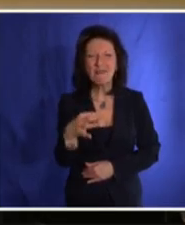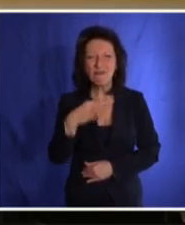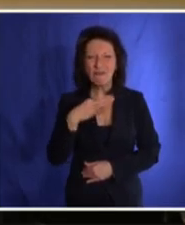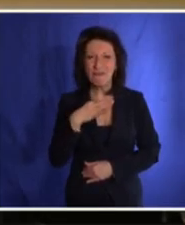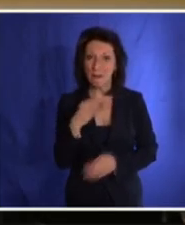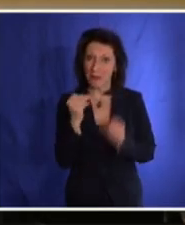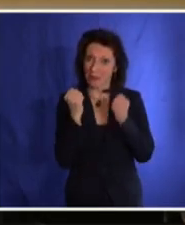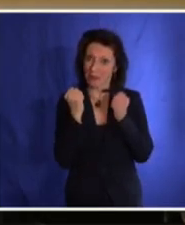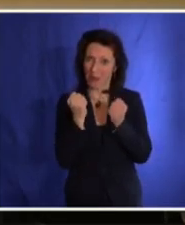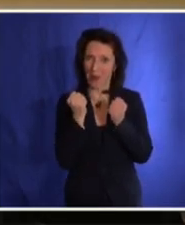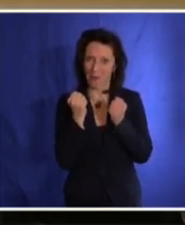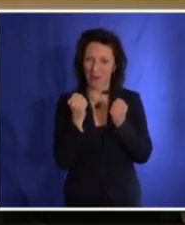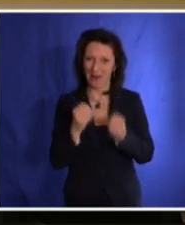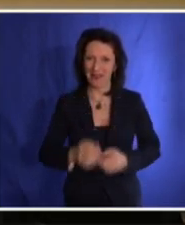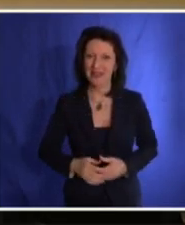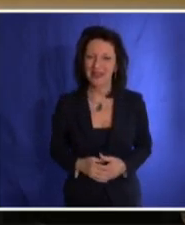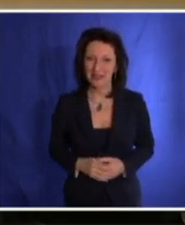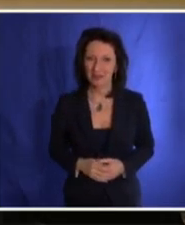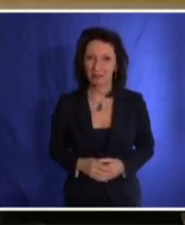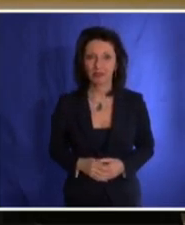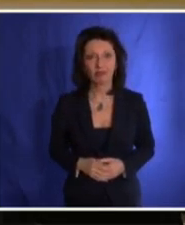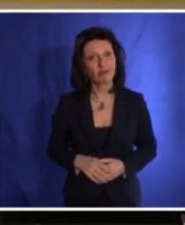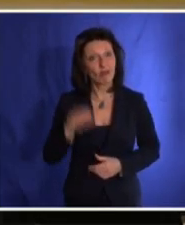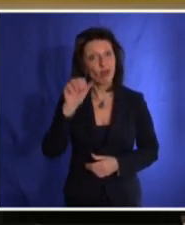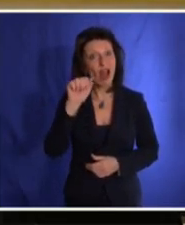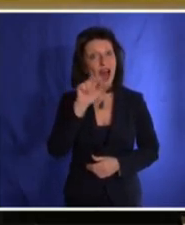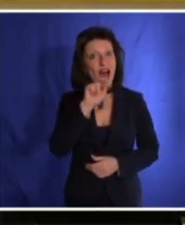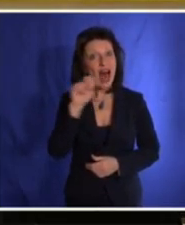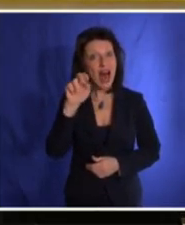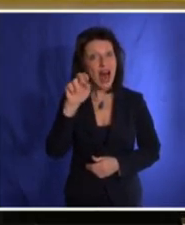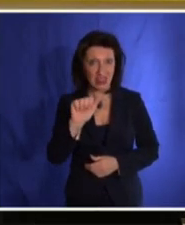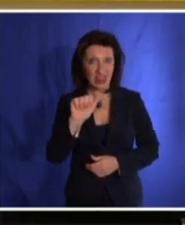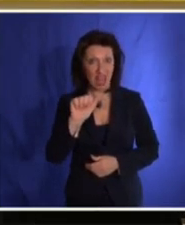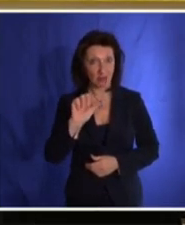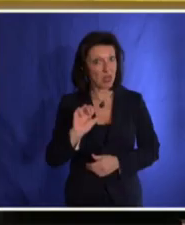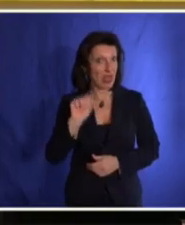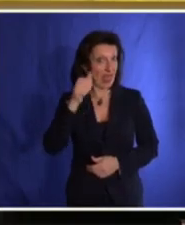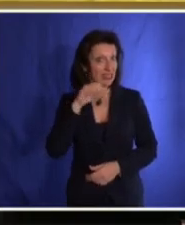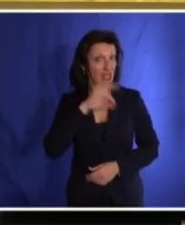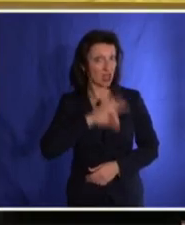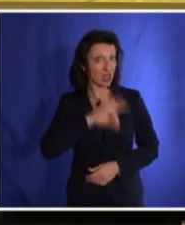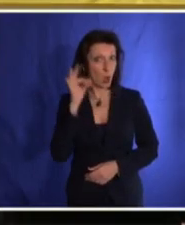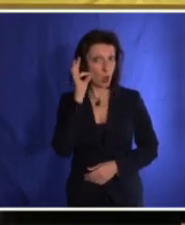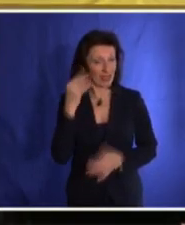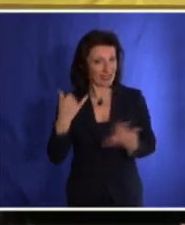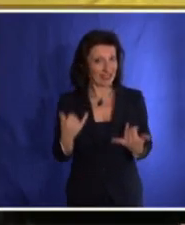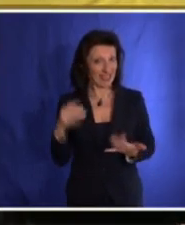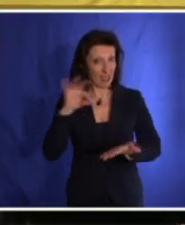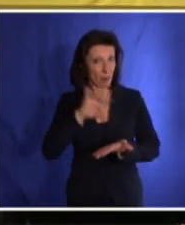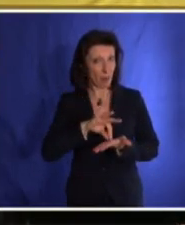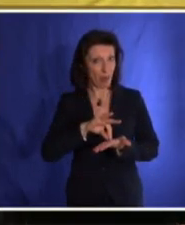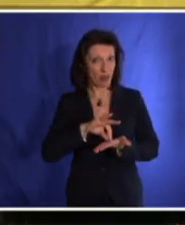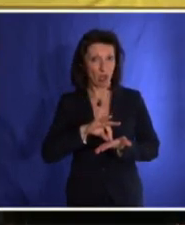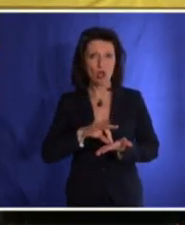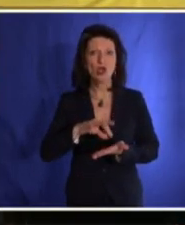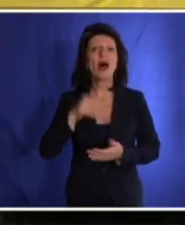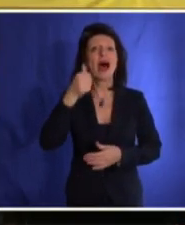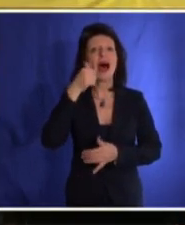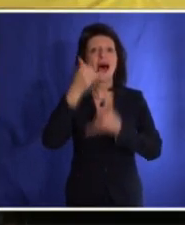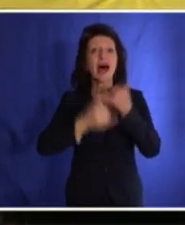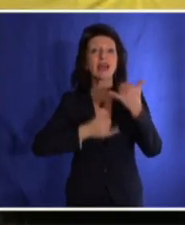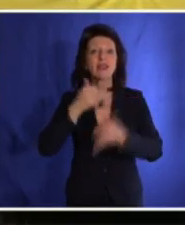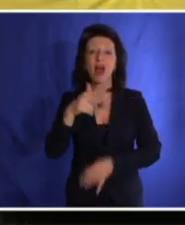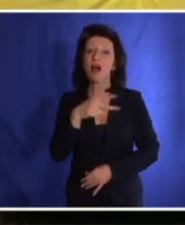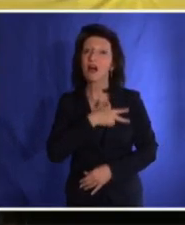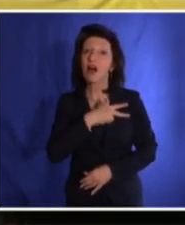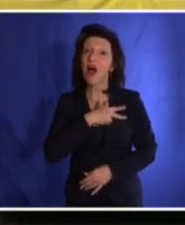ganz fest die Daumen. Und unsere Anna, unsere ist gerade auf ein Schulaustauschjahr in